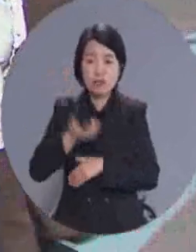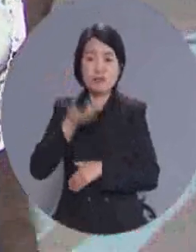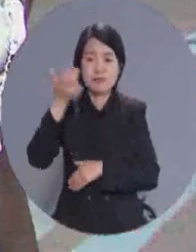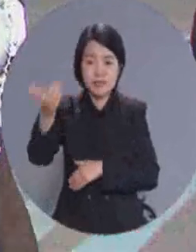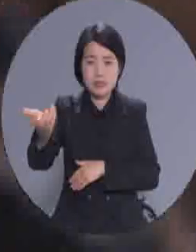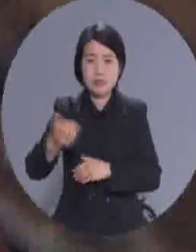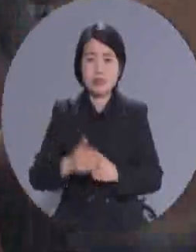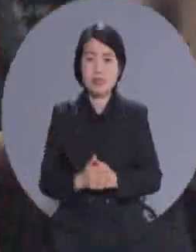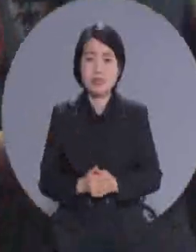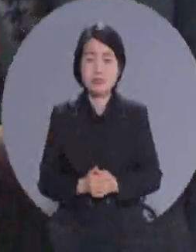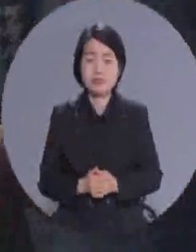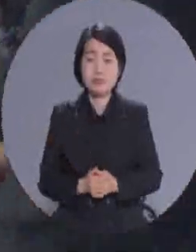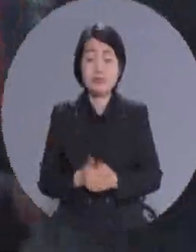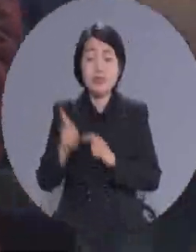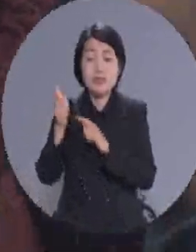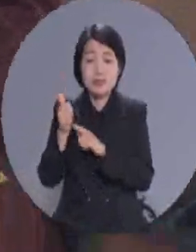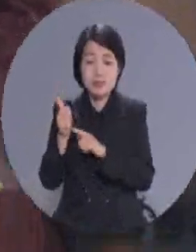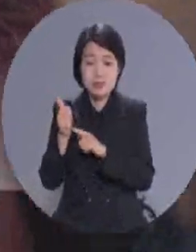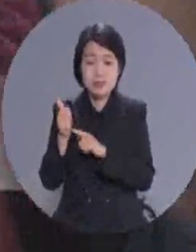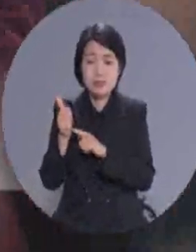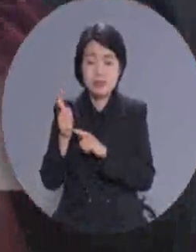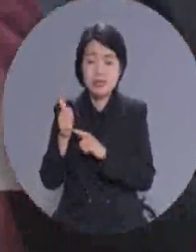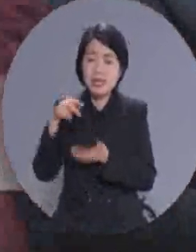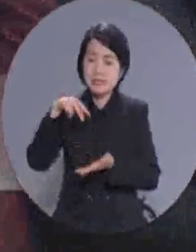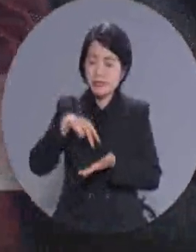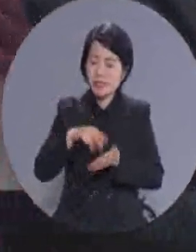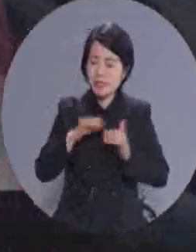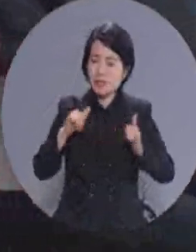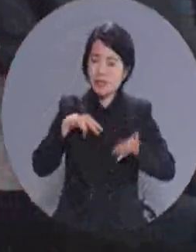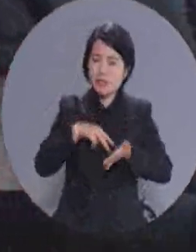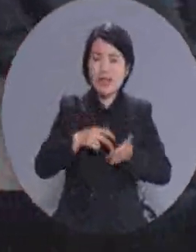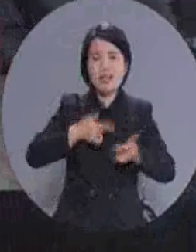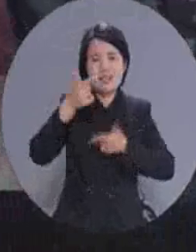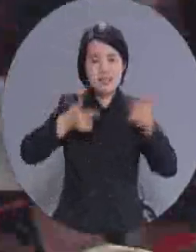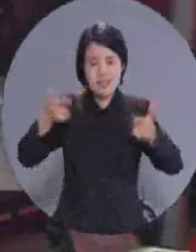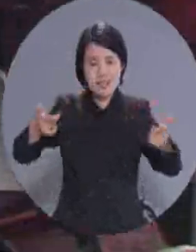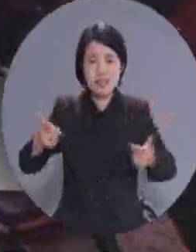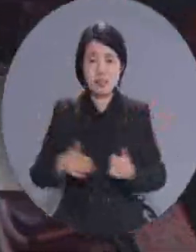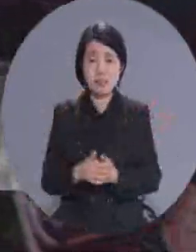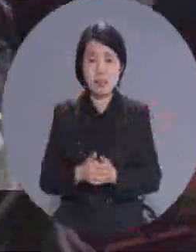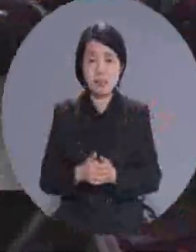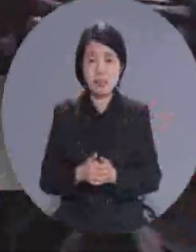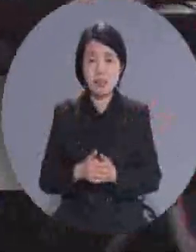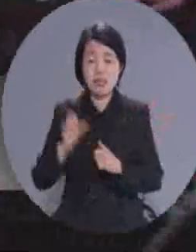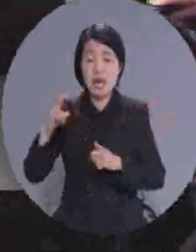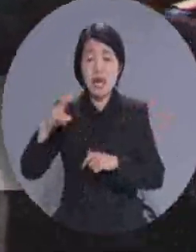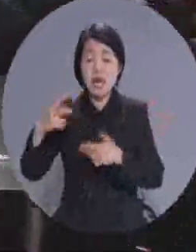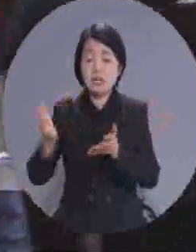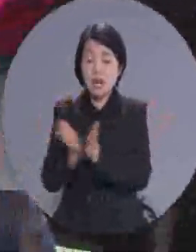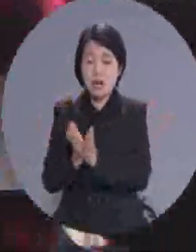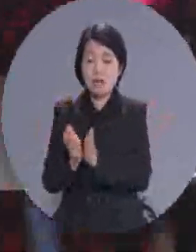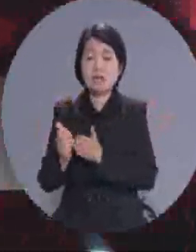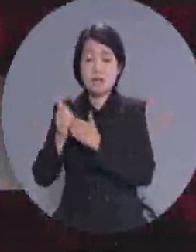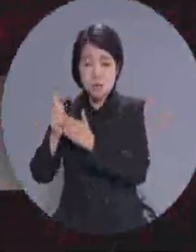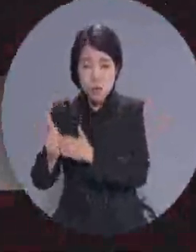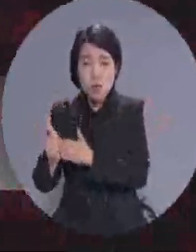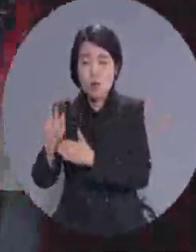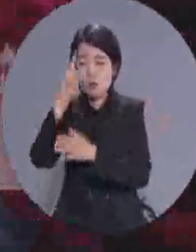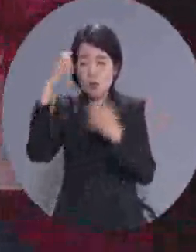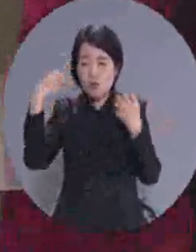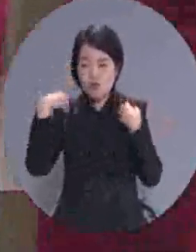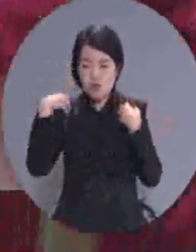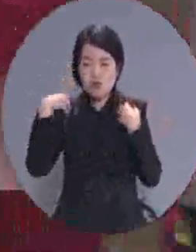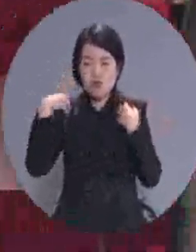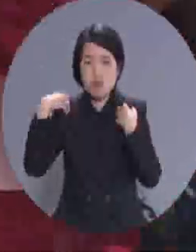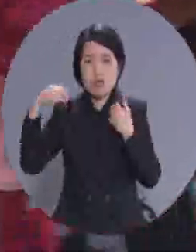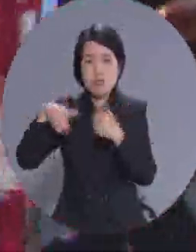향했습니다. 한 위원장을 바라보는 시민들의 시각은 엇갈렸습니다. 여당을 이끄는 만큼 최근 정부의